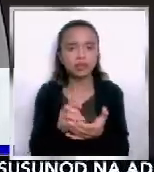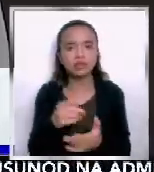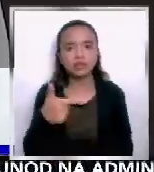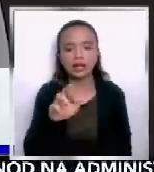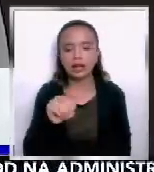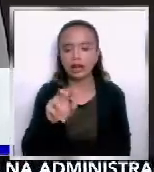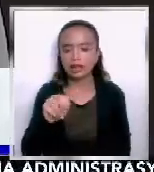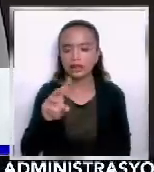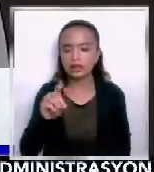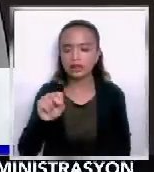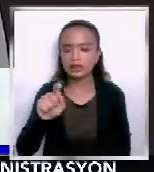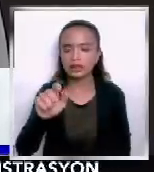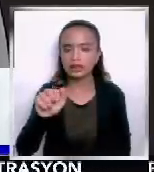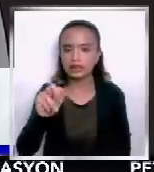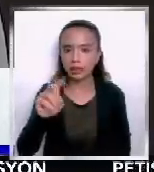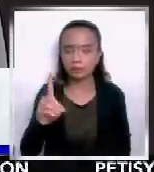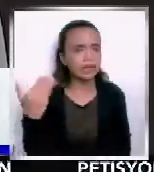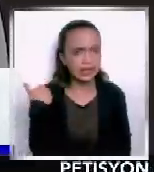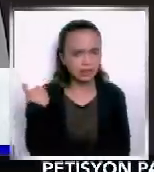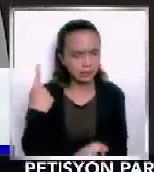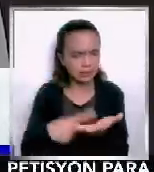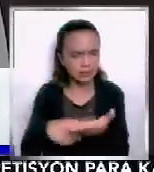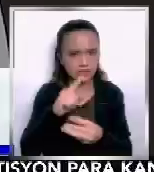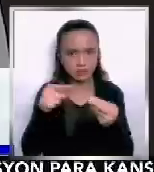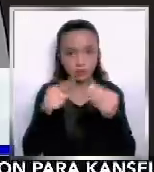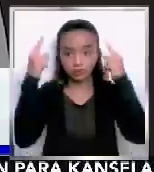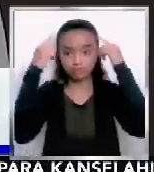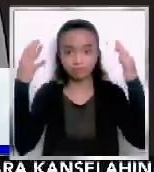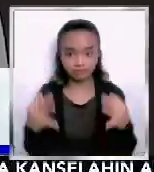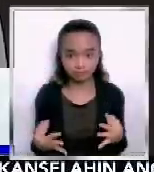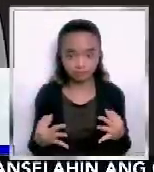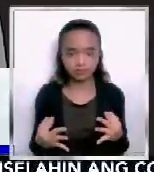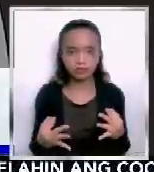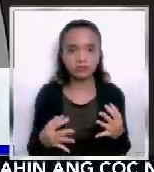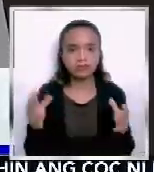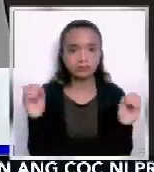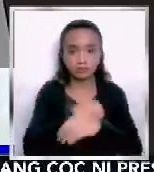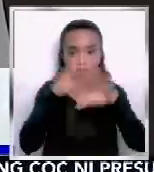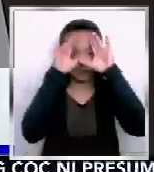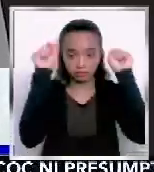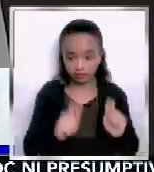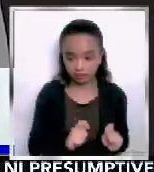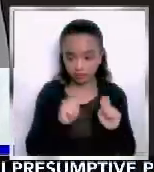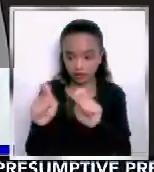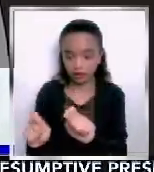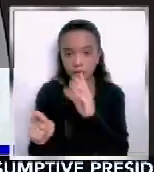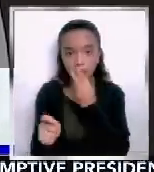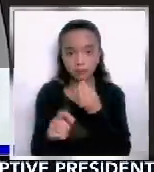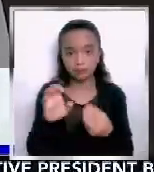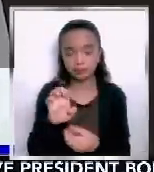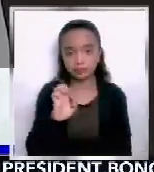ang desisyon at ang naging pasya ng transition team ng Malacanang sa pamumuno ni Executive Secretary